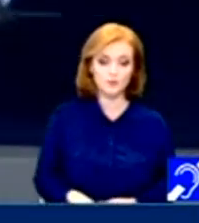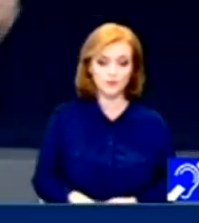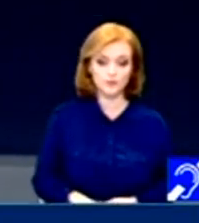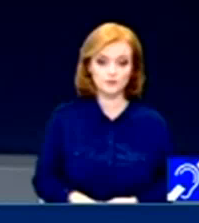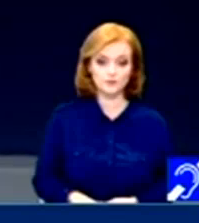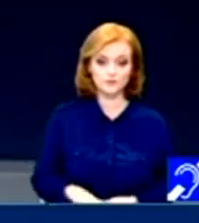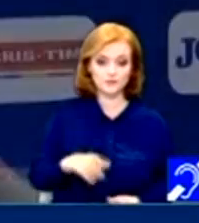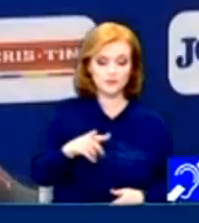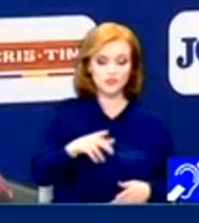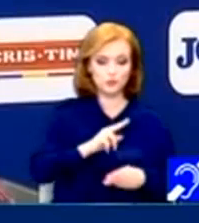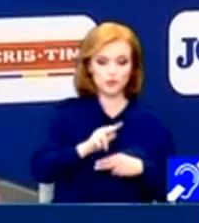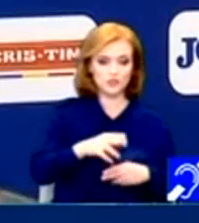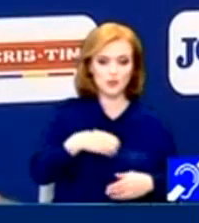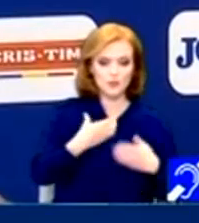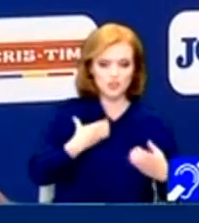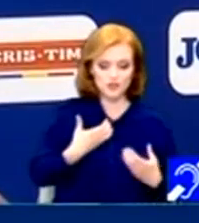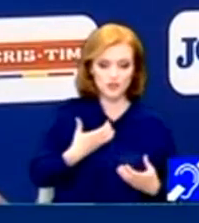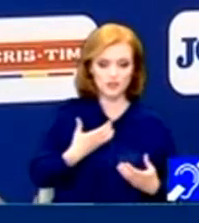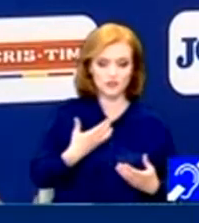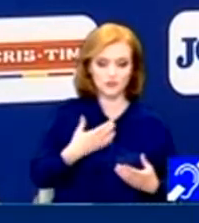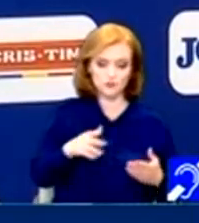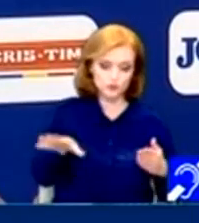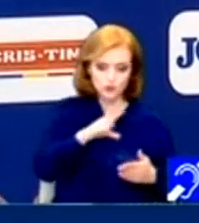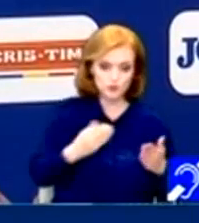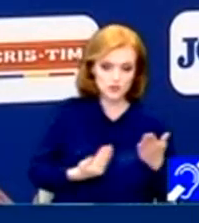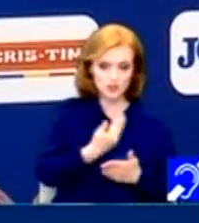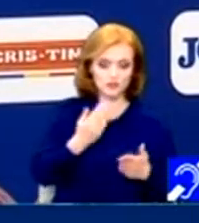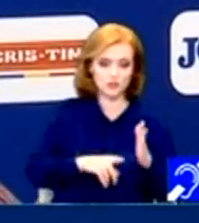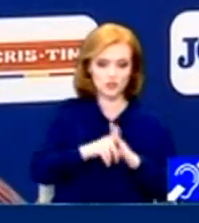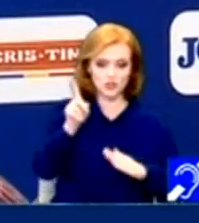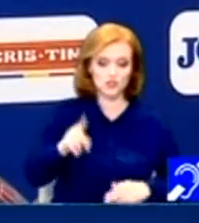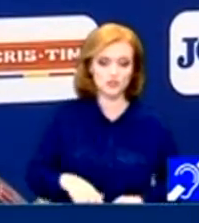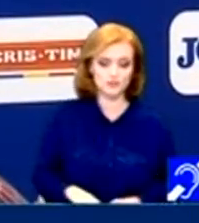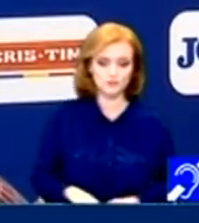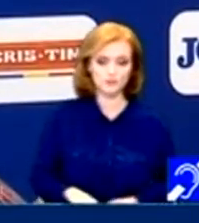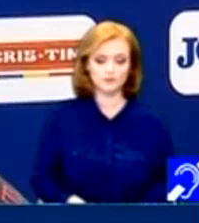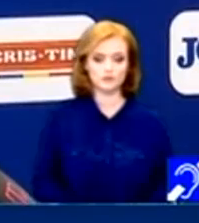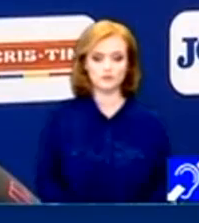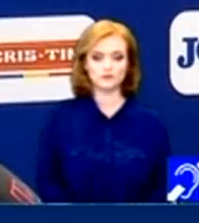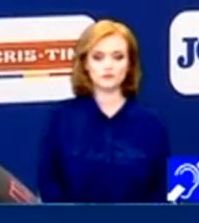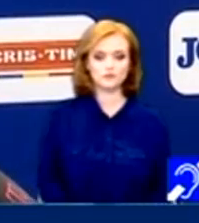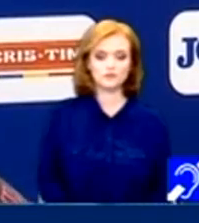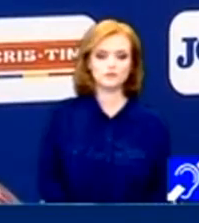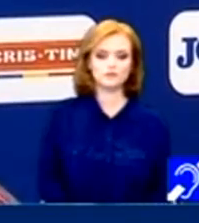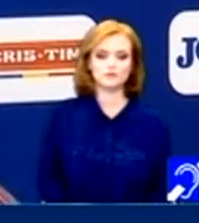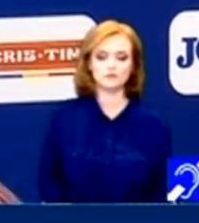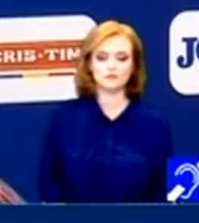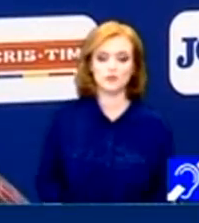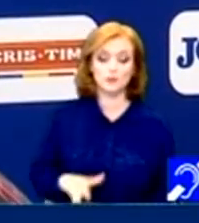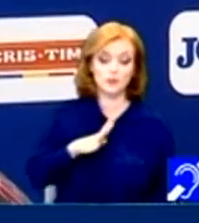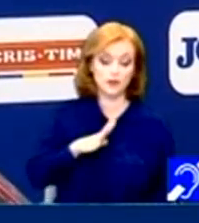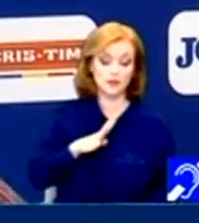sunt abia la început. Când am preluat echipa națională de tineret, mai erau 4 partide și noi eram pe locul 3 în acel moment.